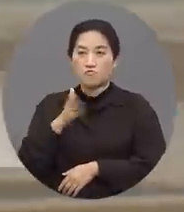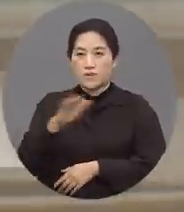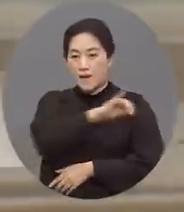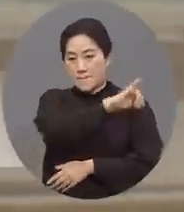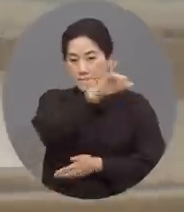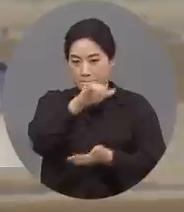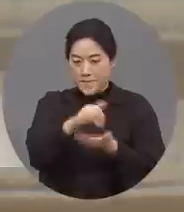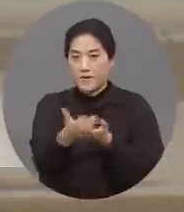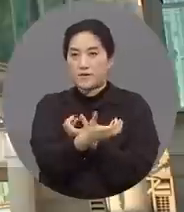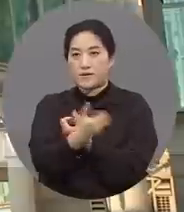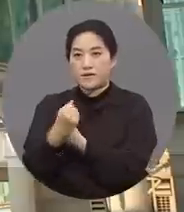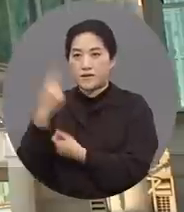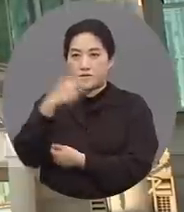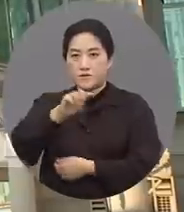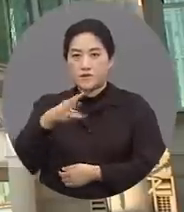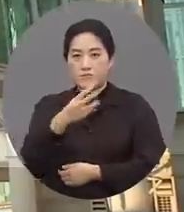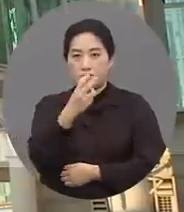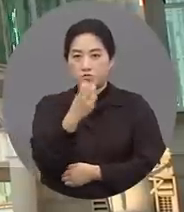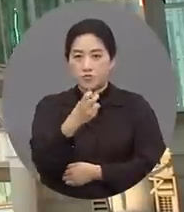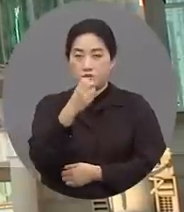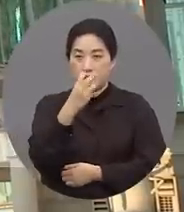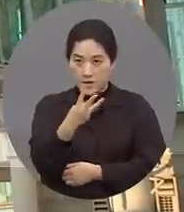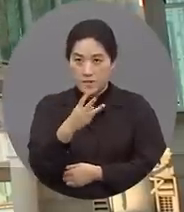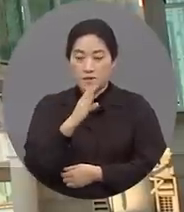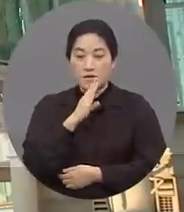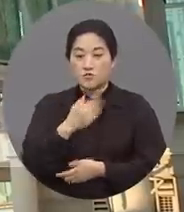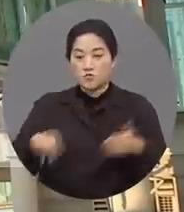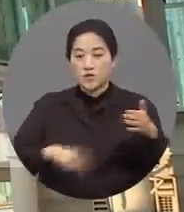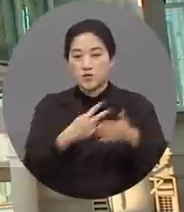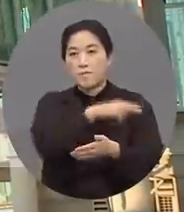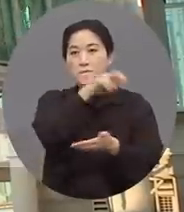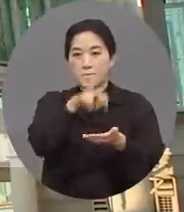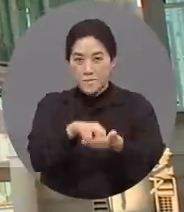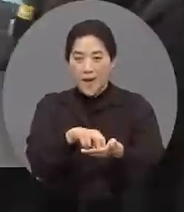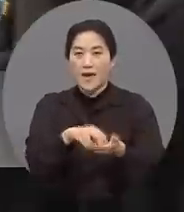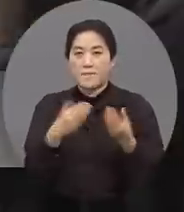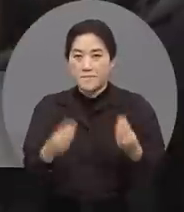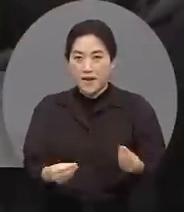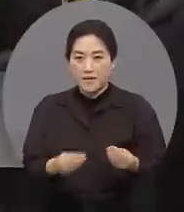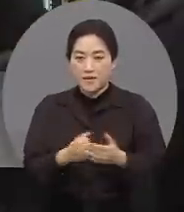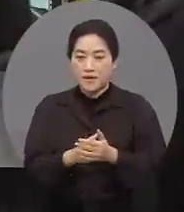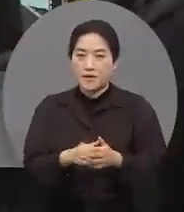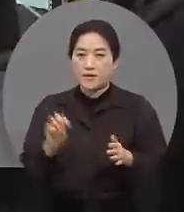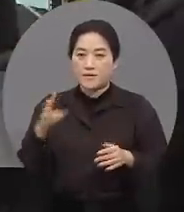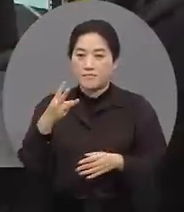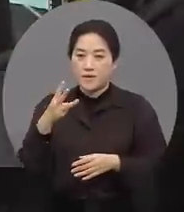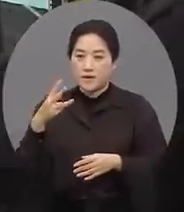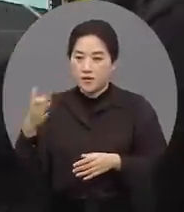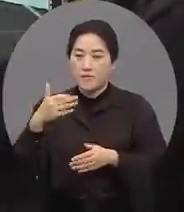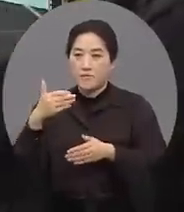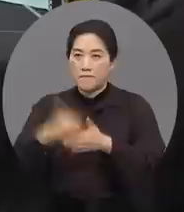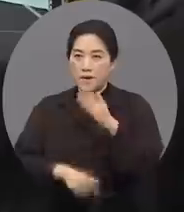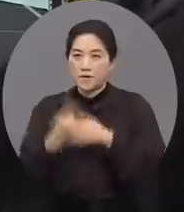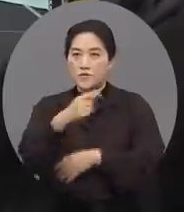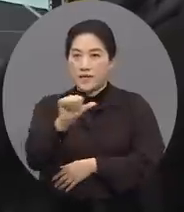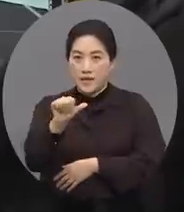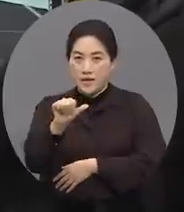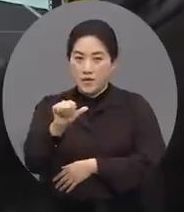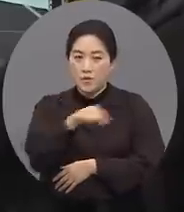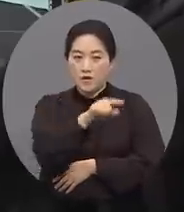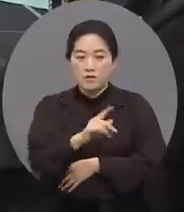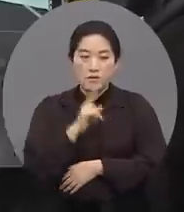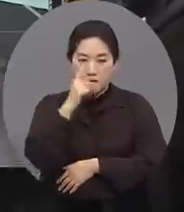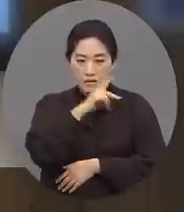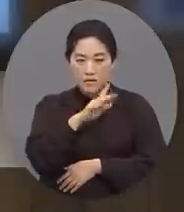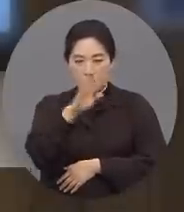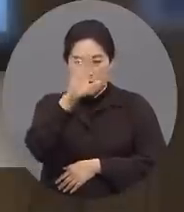사람은 1,324명. 하지만 실제 탑승한 사람은 319명 적은 1,005명이었습니다. 현지 검사에서 양성 판정을